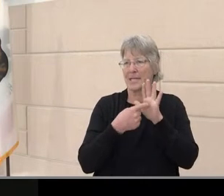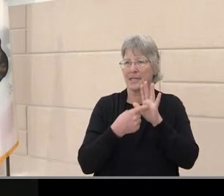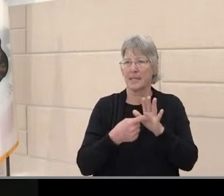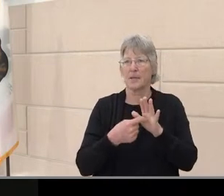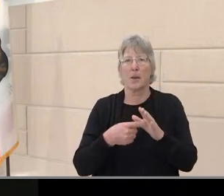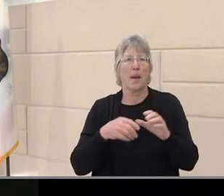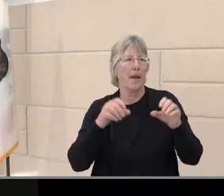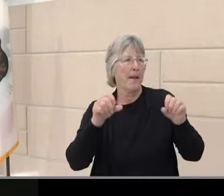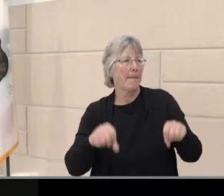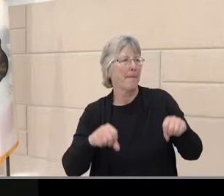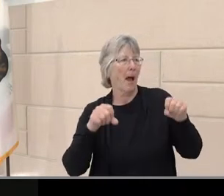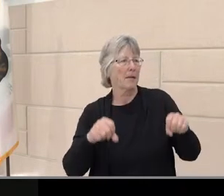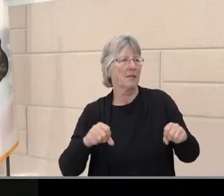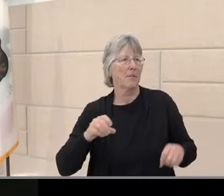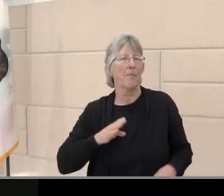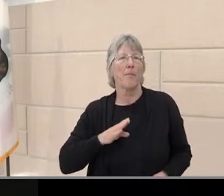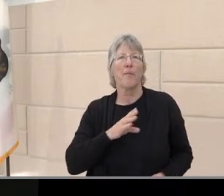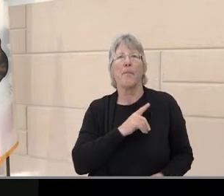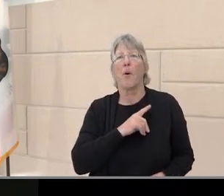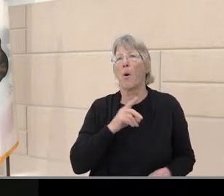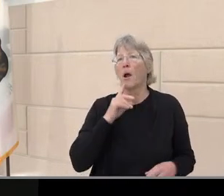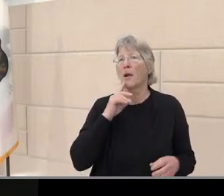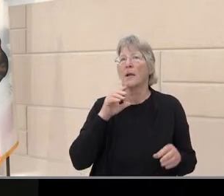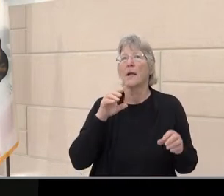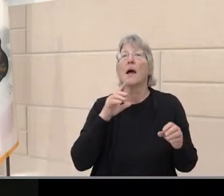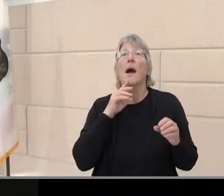សាសន៍លេខ